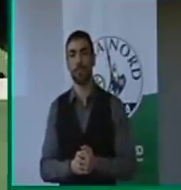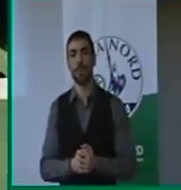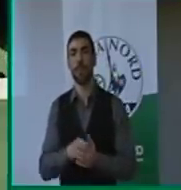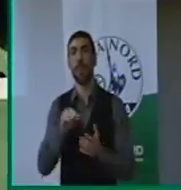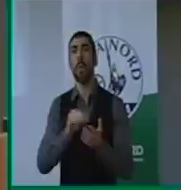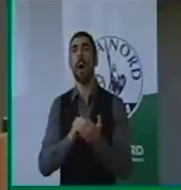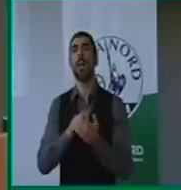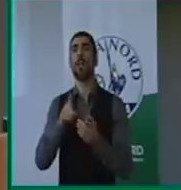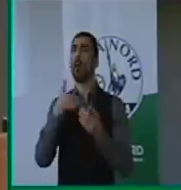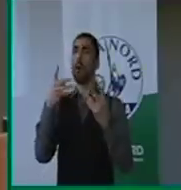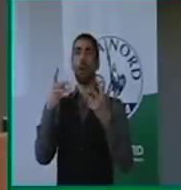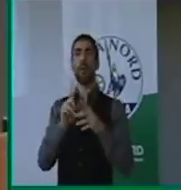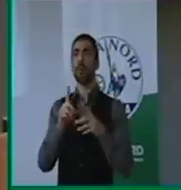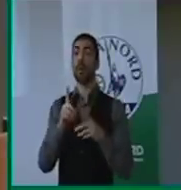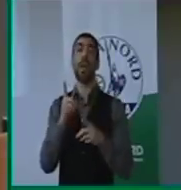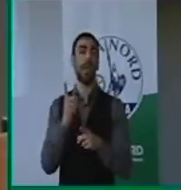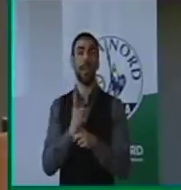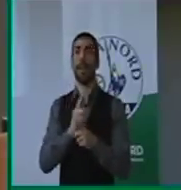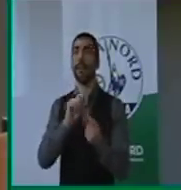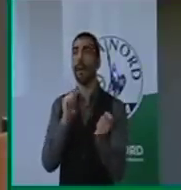sistema non funziona va